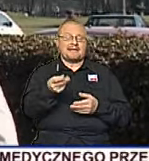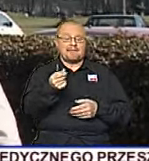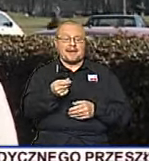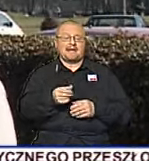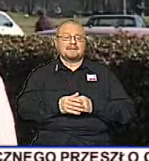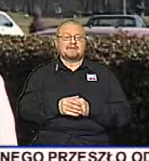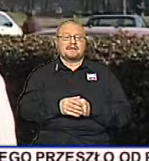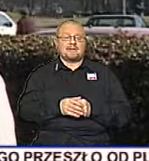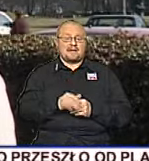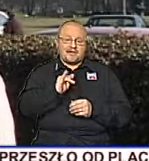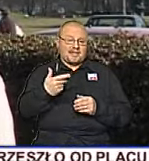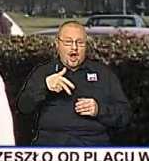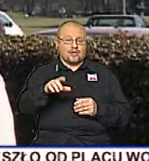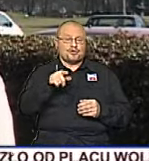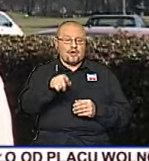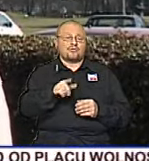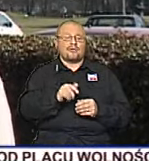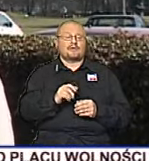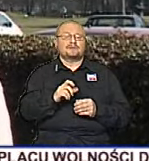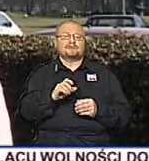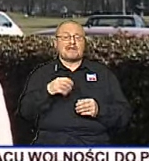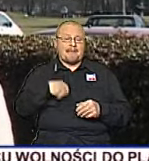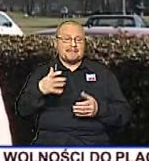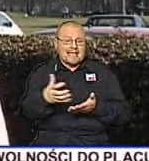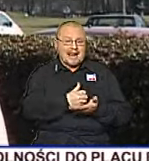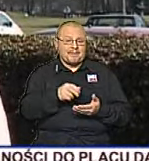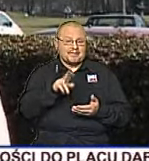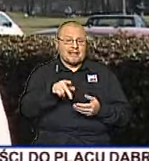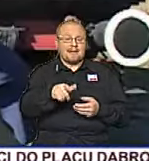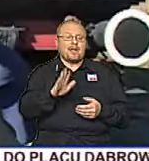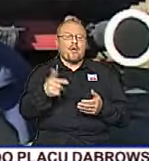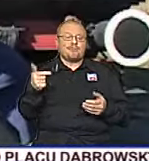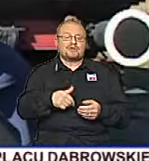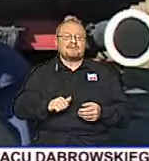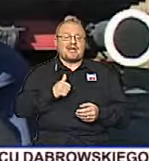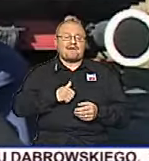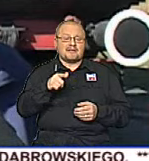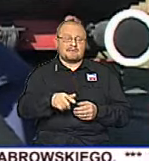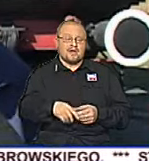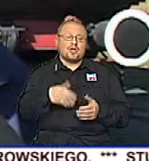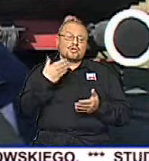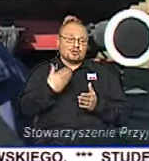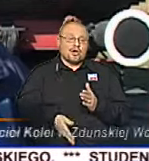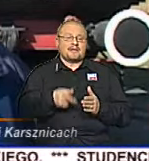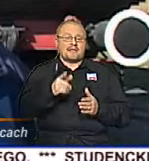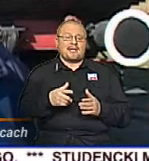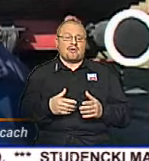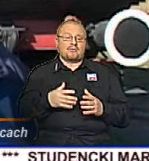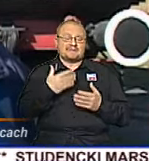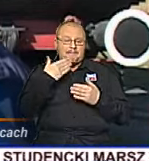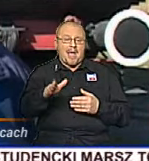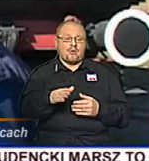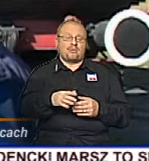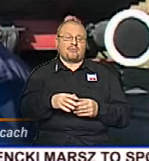pieniędzy, a nie chodzi o to, żeby na tym zarabiać, tak? My się mamy tym chwalić. Szkoda tego zapału tych ludzi,